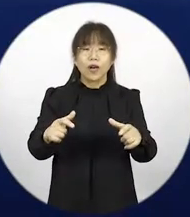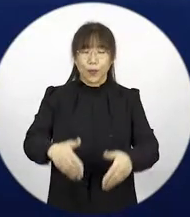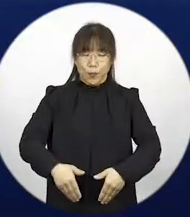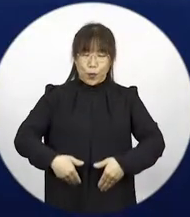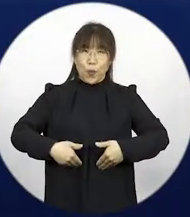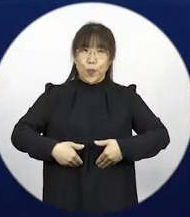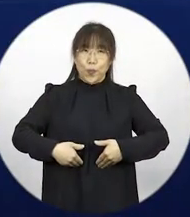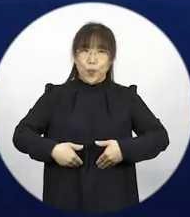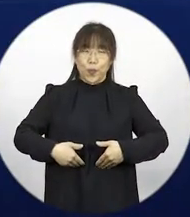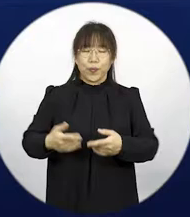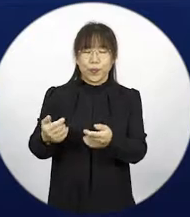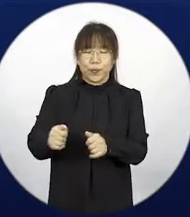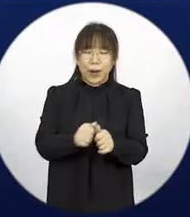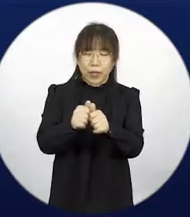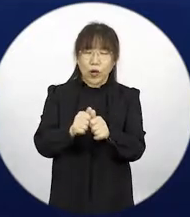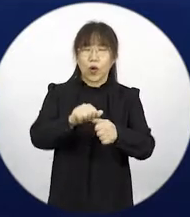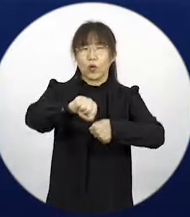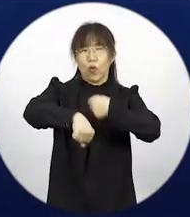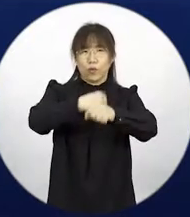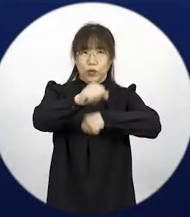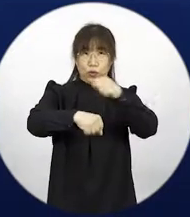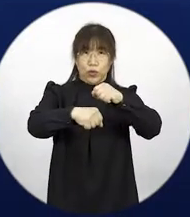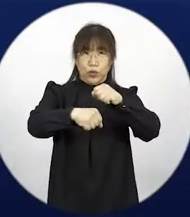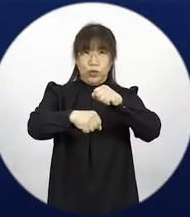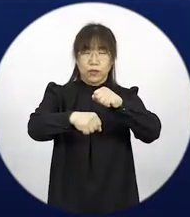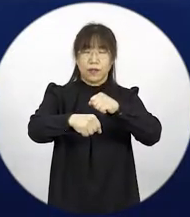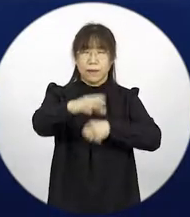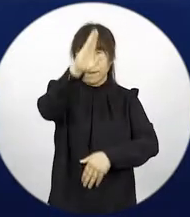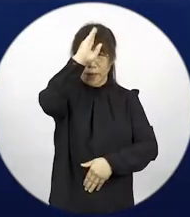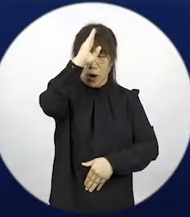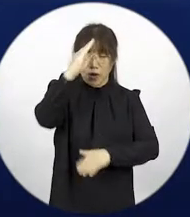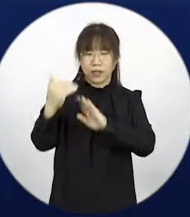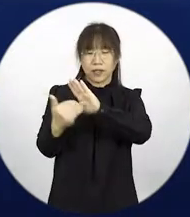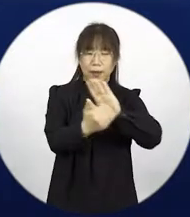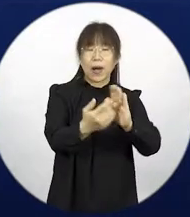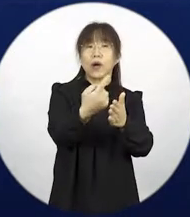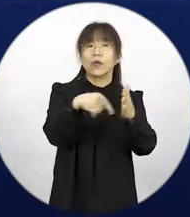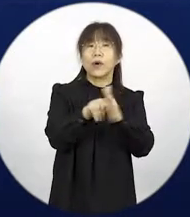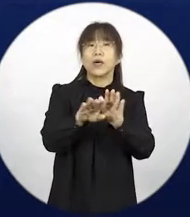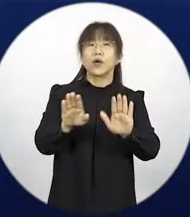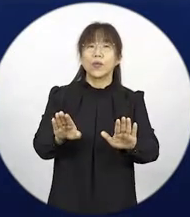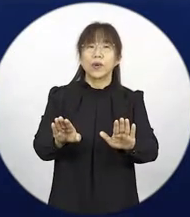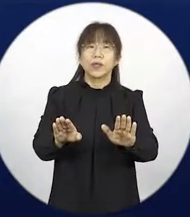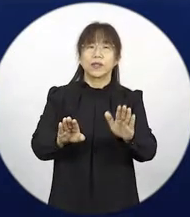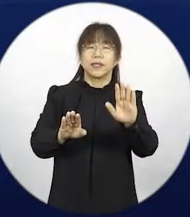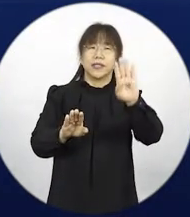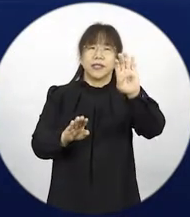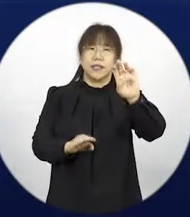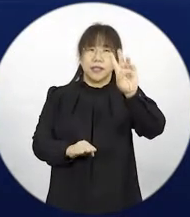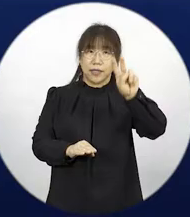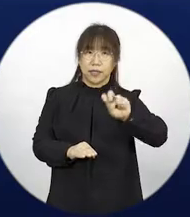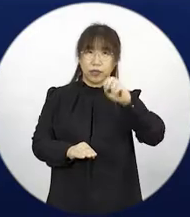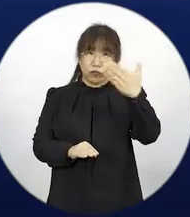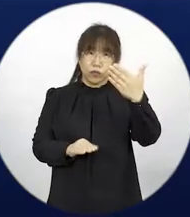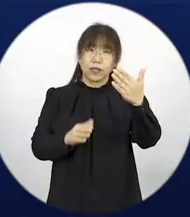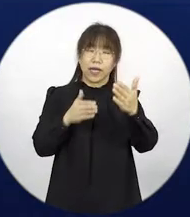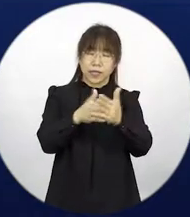강서구가 봄철 반려동물의 광견병 예방을 위해 오는 29일까지 예방접종을